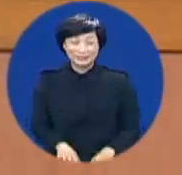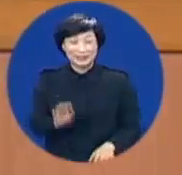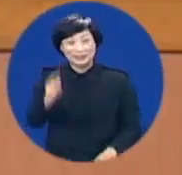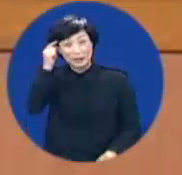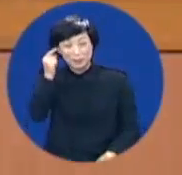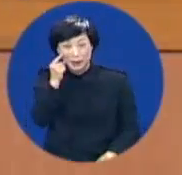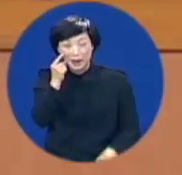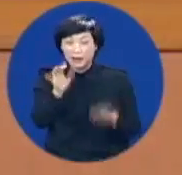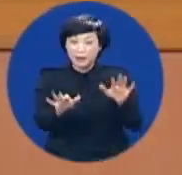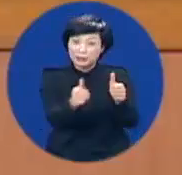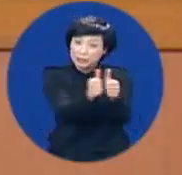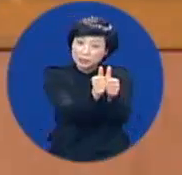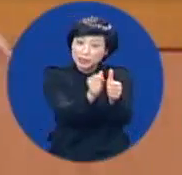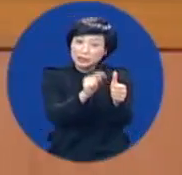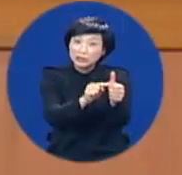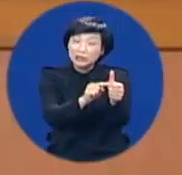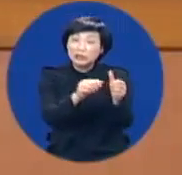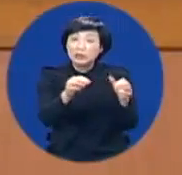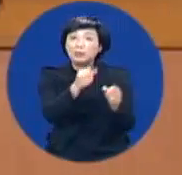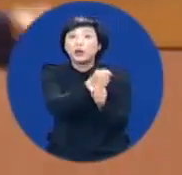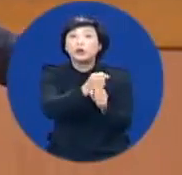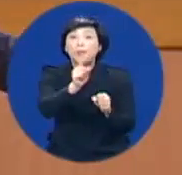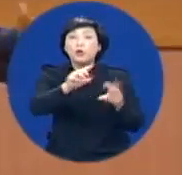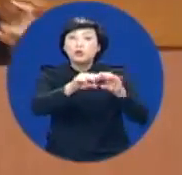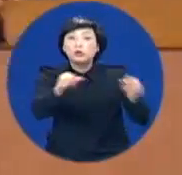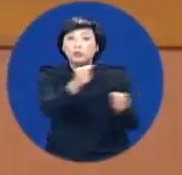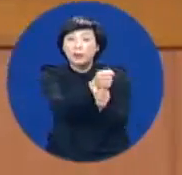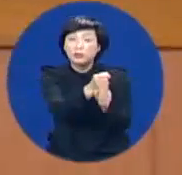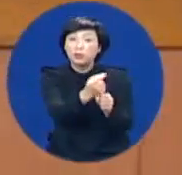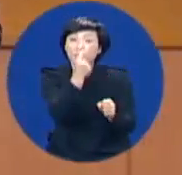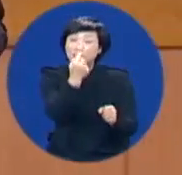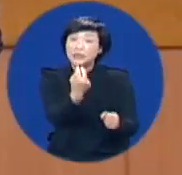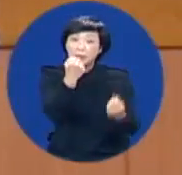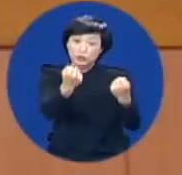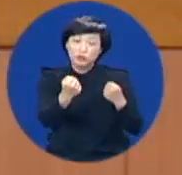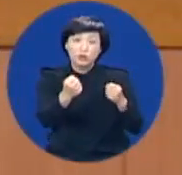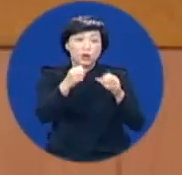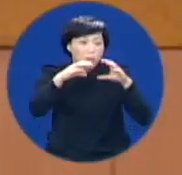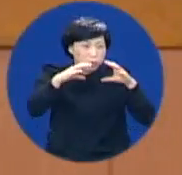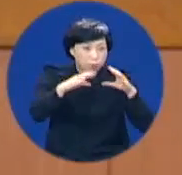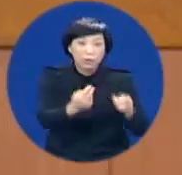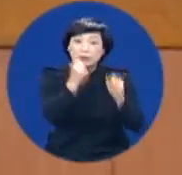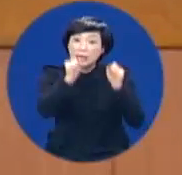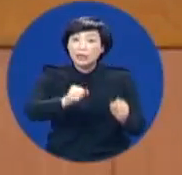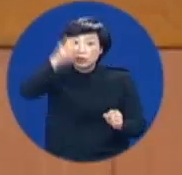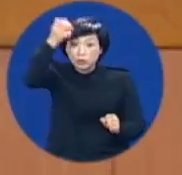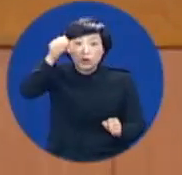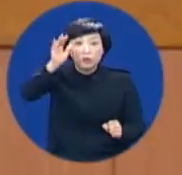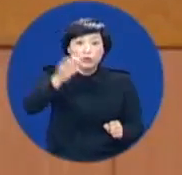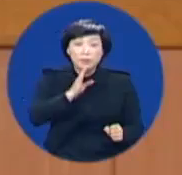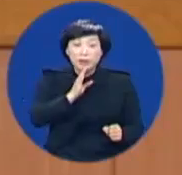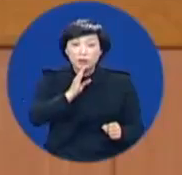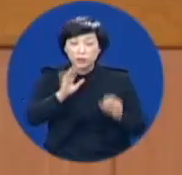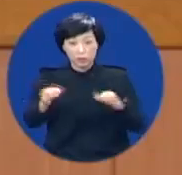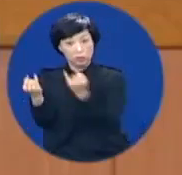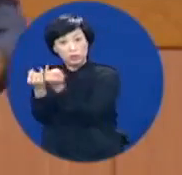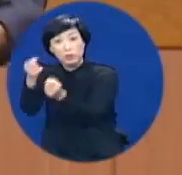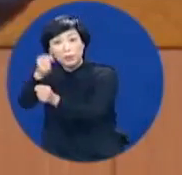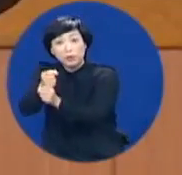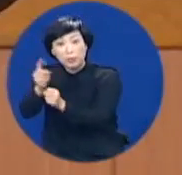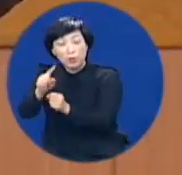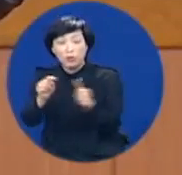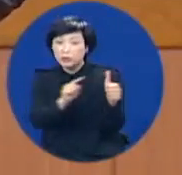남자는 흙으로 만들어서 코에 생기를 불어넣어서 생명이 되게 했는데 여자는 남자가 깊이 잠들었을